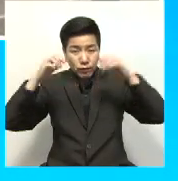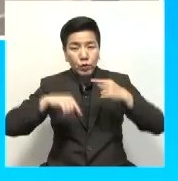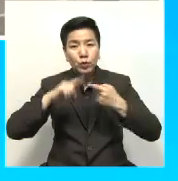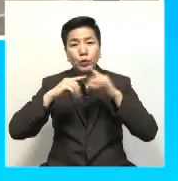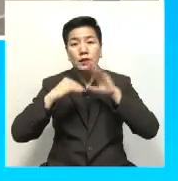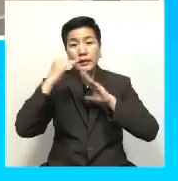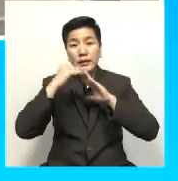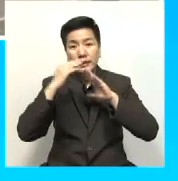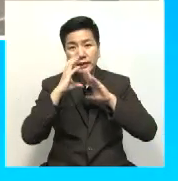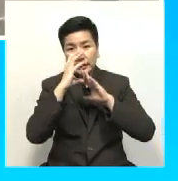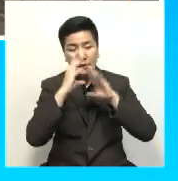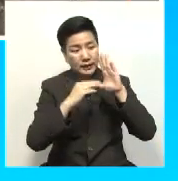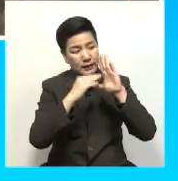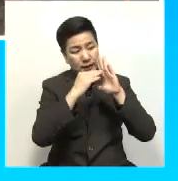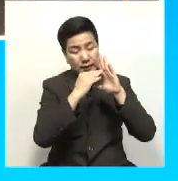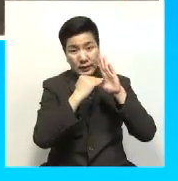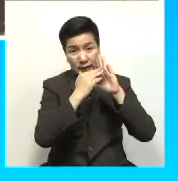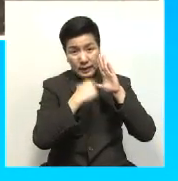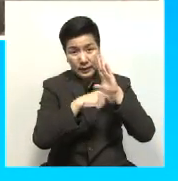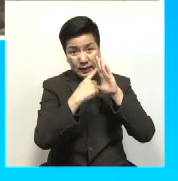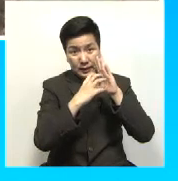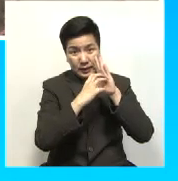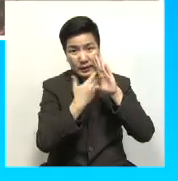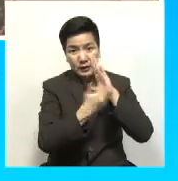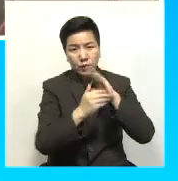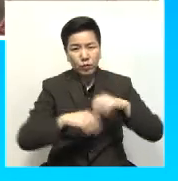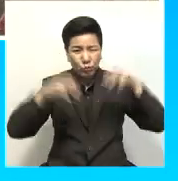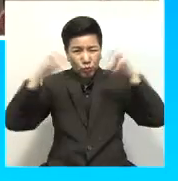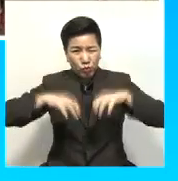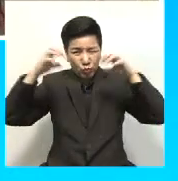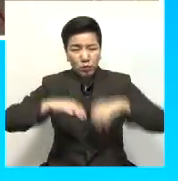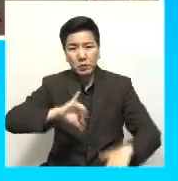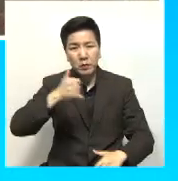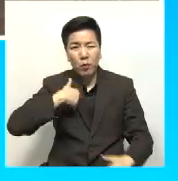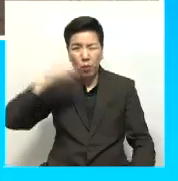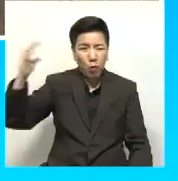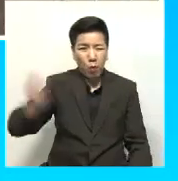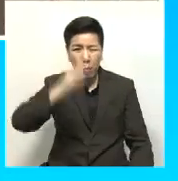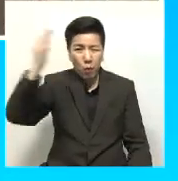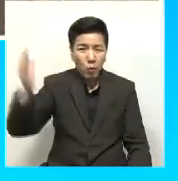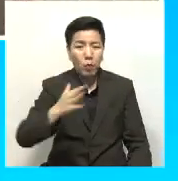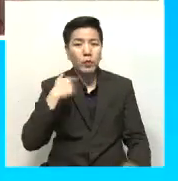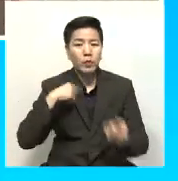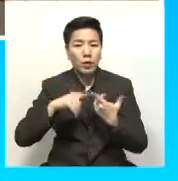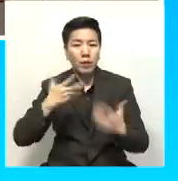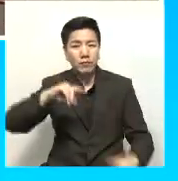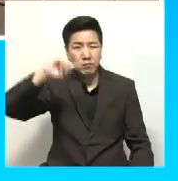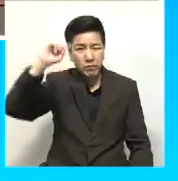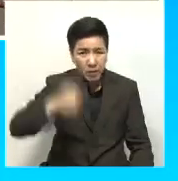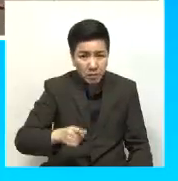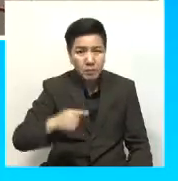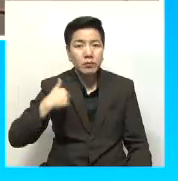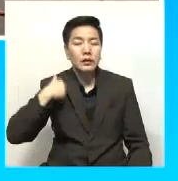คเหนือตอนล่างภาคกลางภาคตะวันออกเนี่ยมันจะมีลักษณะของฝนตกหนักด้วยแล้วก็มีลมแรงลมกระโชกแล้วก็มีฟ้าแลบฟ้าคะน